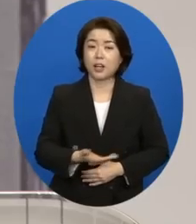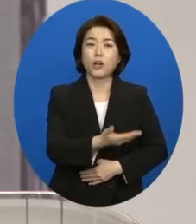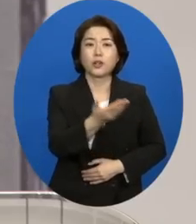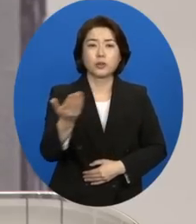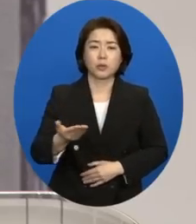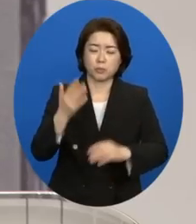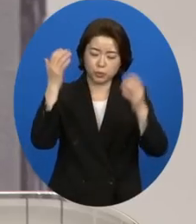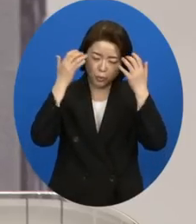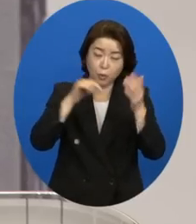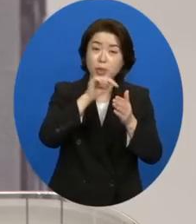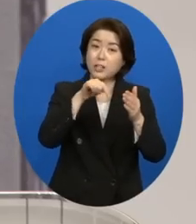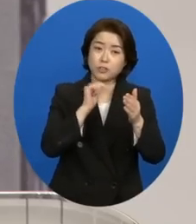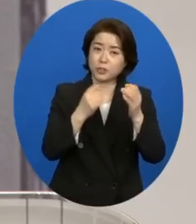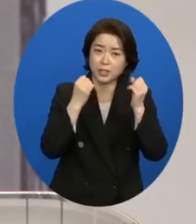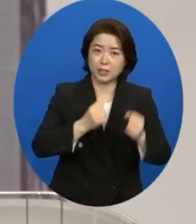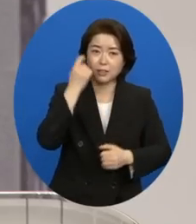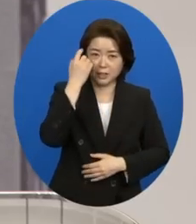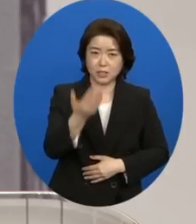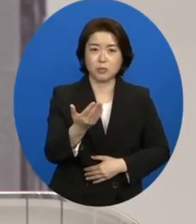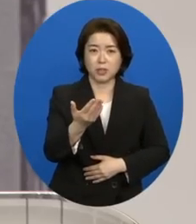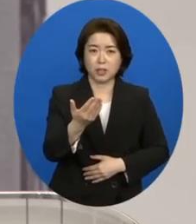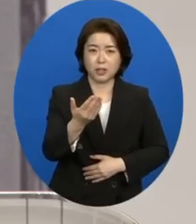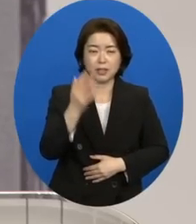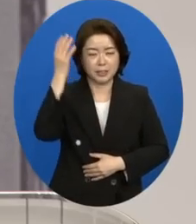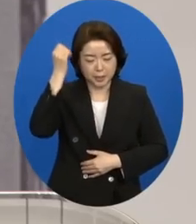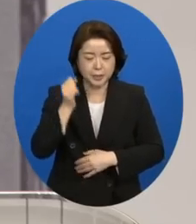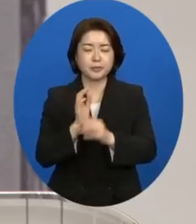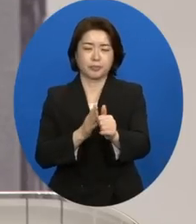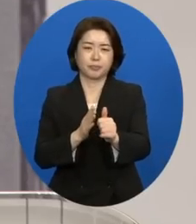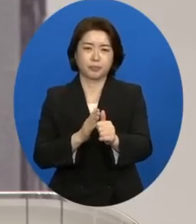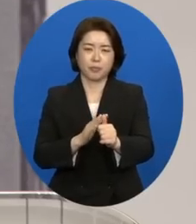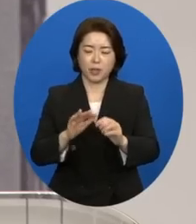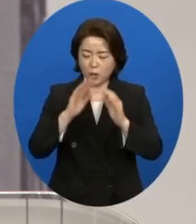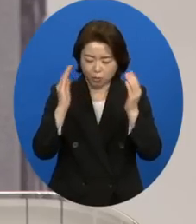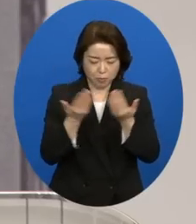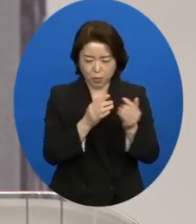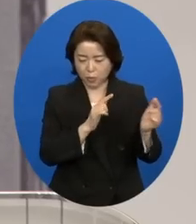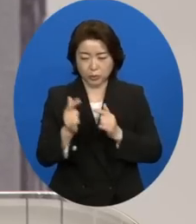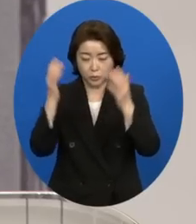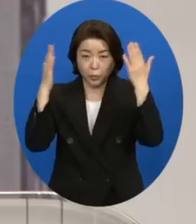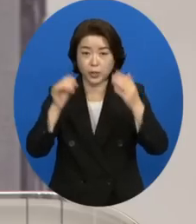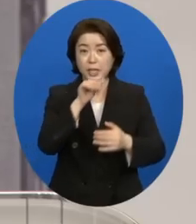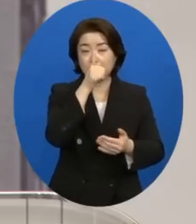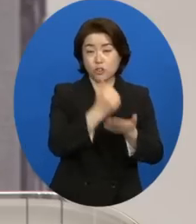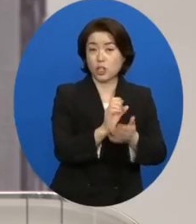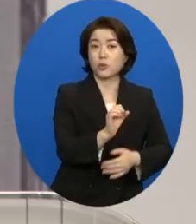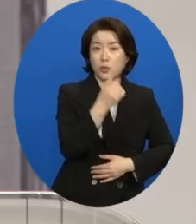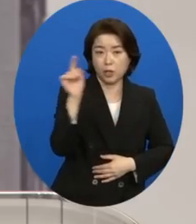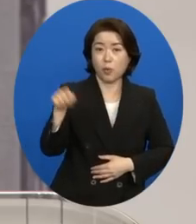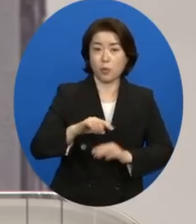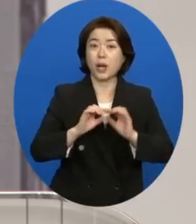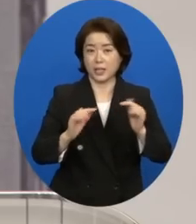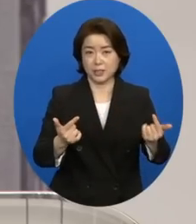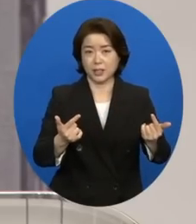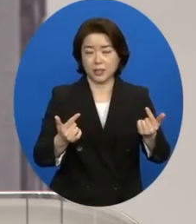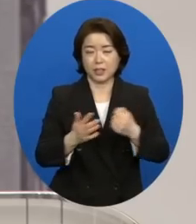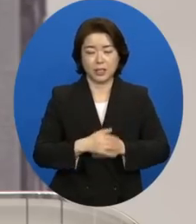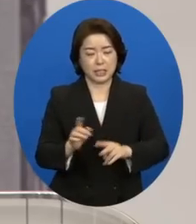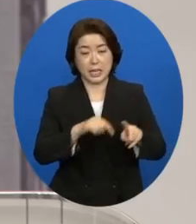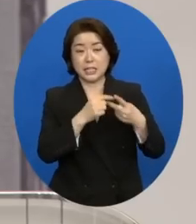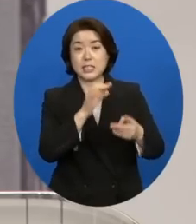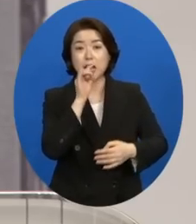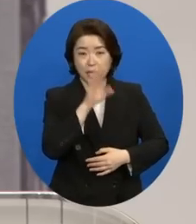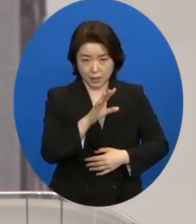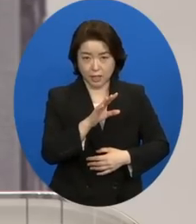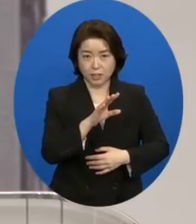고난중에십니까 십 든고 죄 때문에 오는 것은 아닙니다 이해할 수 없는 고난도 있고 욥과 같은